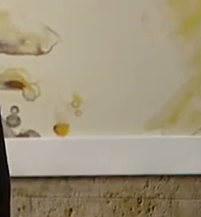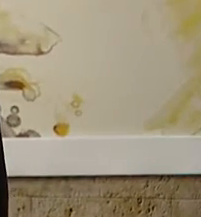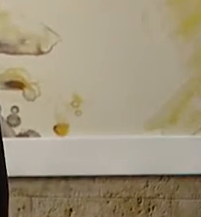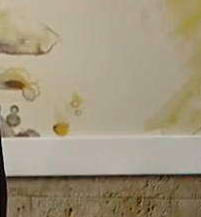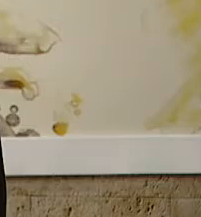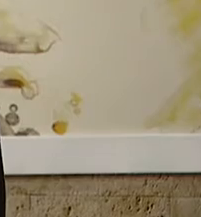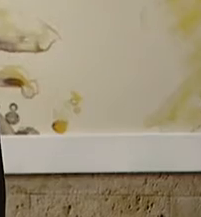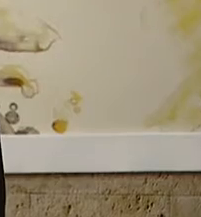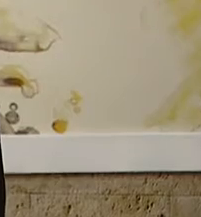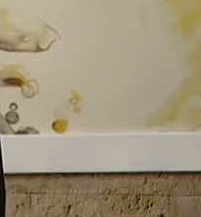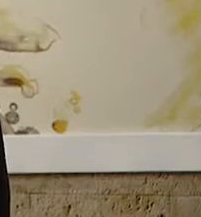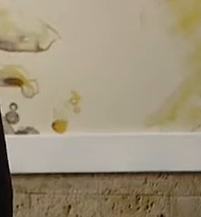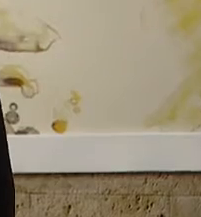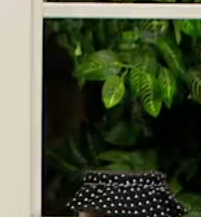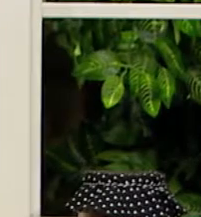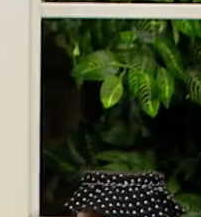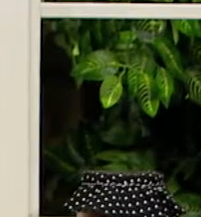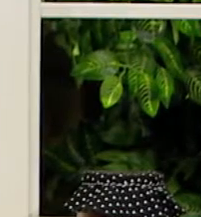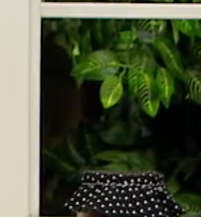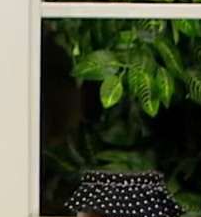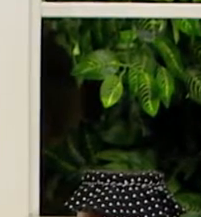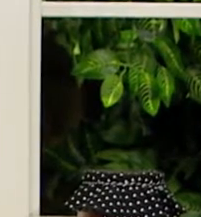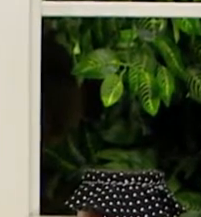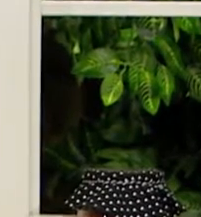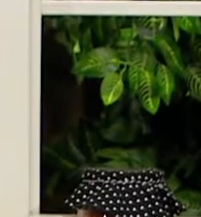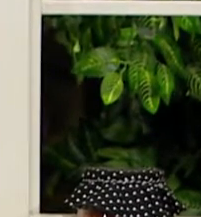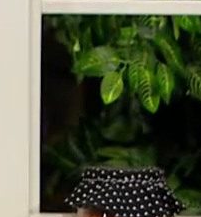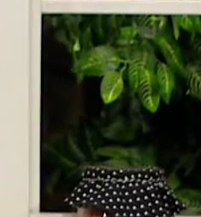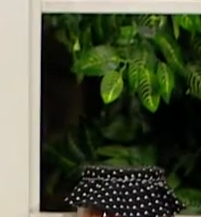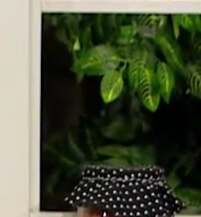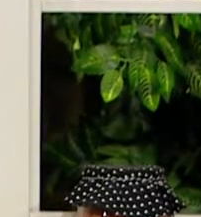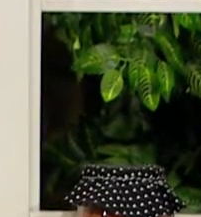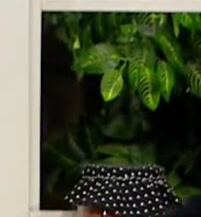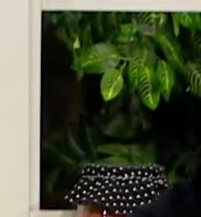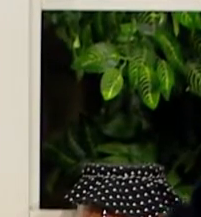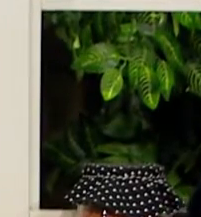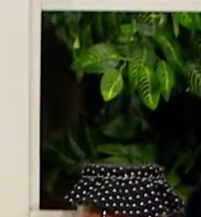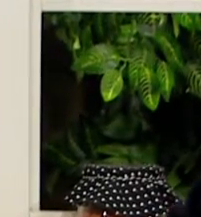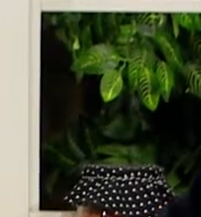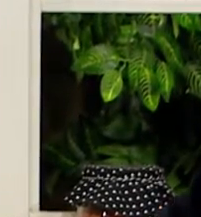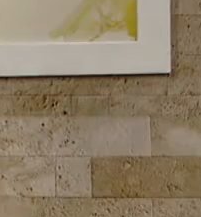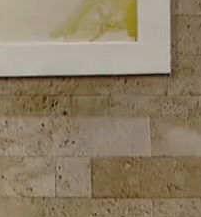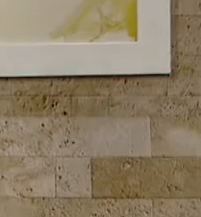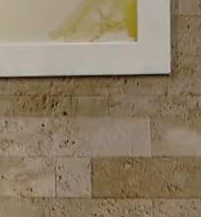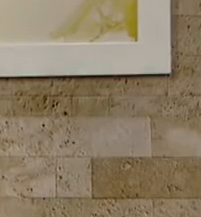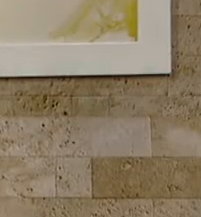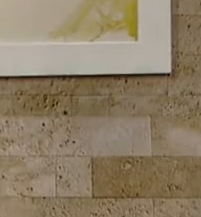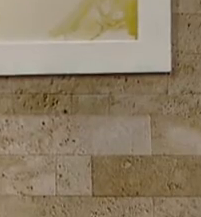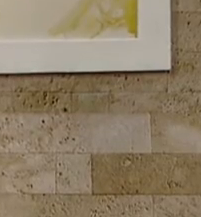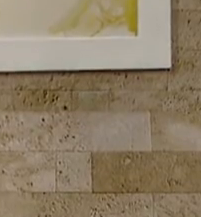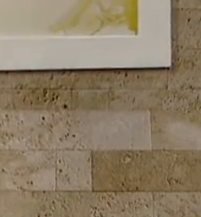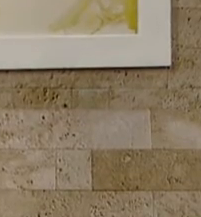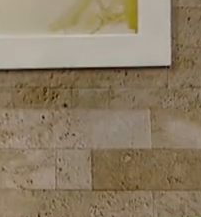bereketli bir yılımız olsun İnşallah Elif Hanım Bugün ne yapacaksınız bugün izleyicilerimiz için böyle bir V yaka